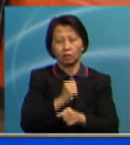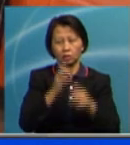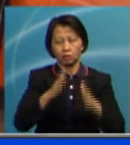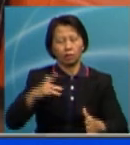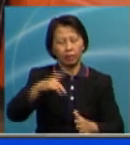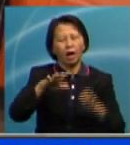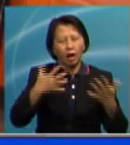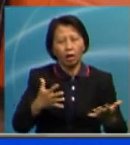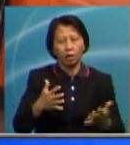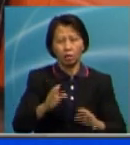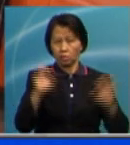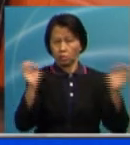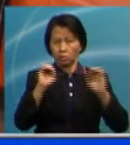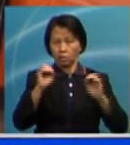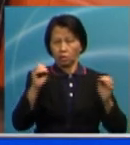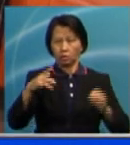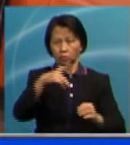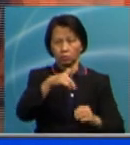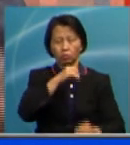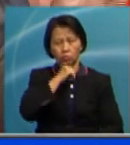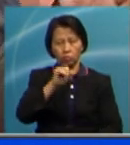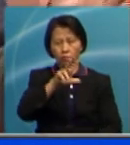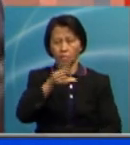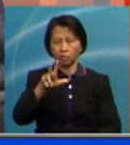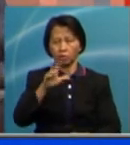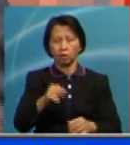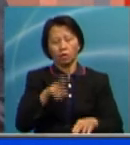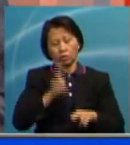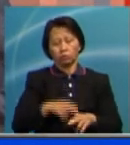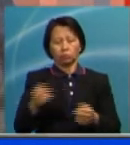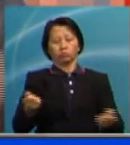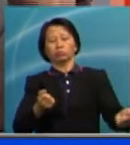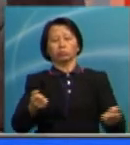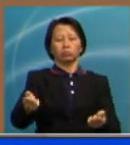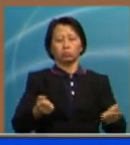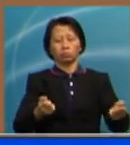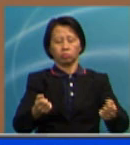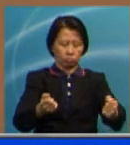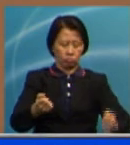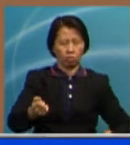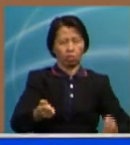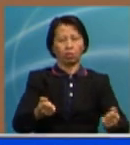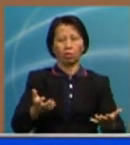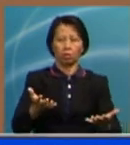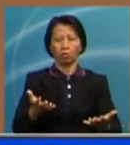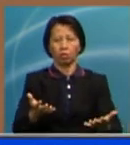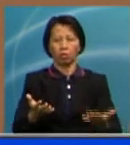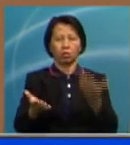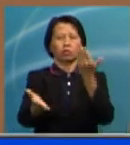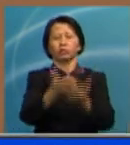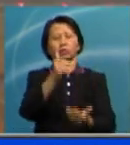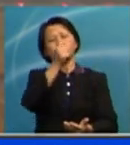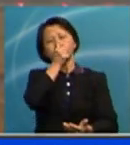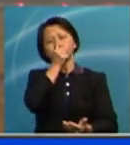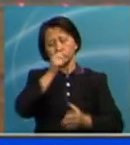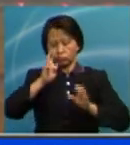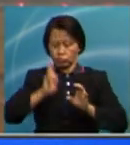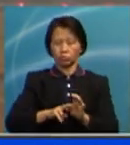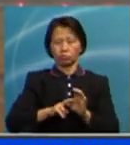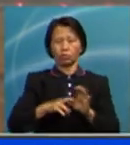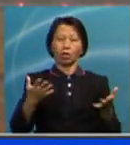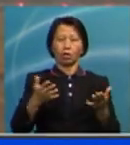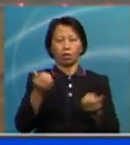ada tekanan 53 tahun umur duduk dalam Boeing triple7 punyalah sedap tempat tu dia